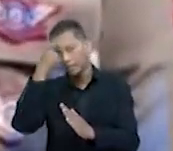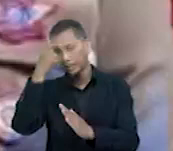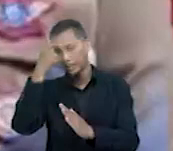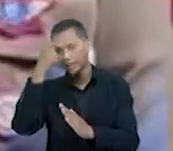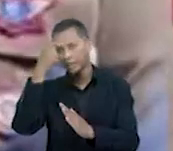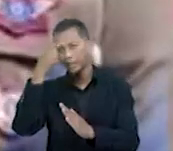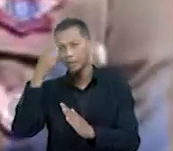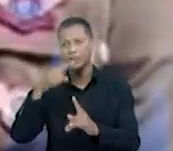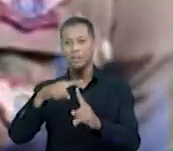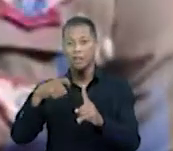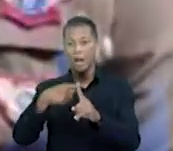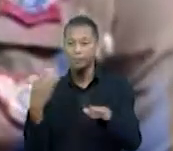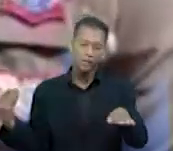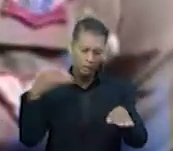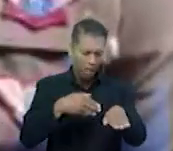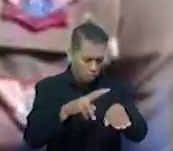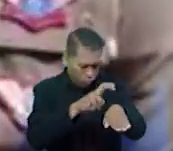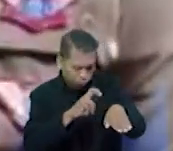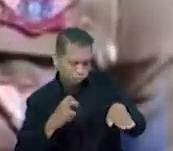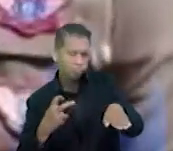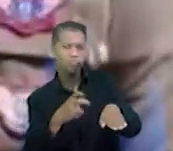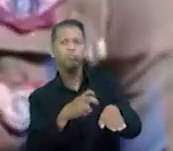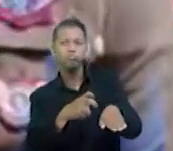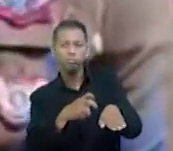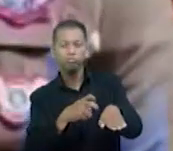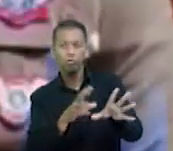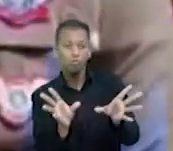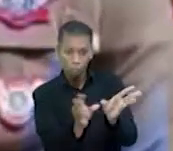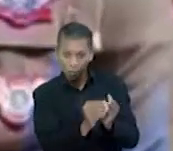TKP tentunya nanti akan segera kita simpulkan penyebab daripada kecelakaan itu apa.